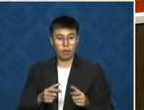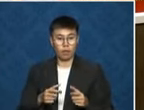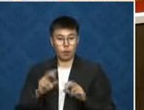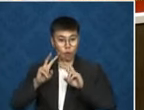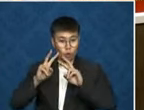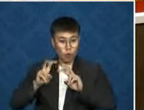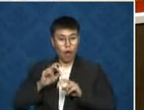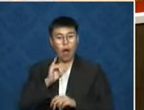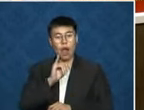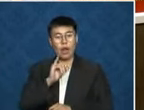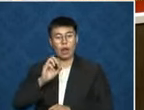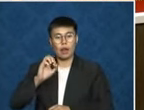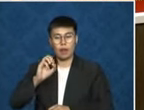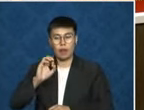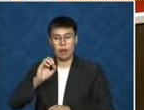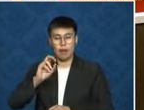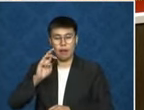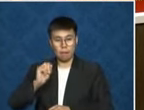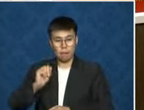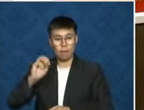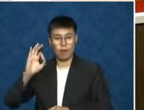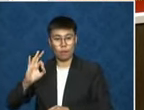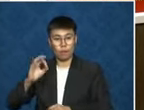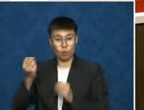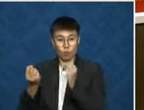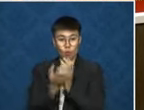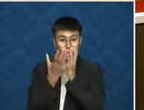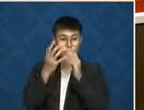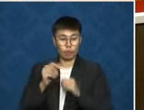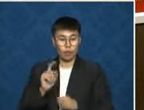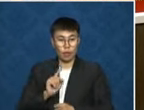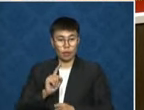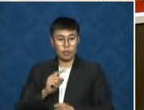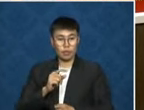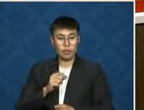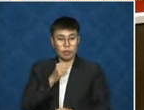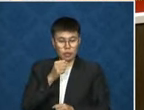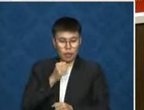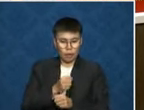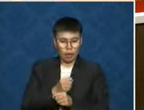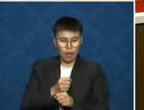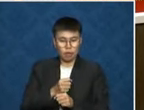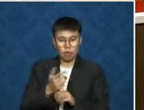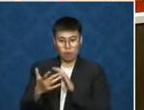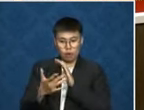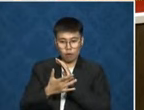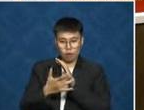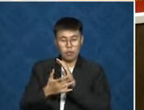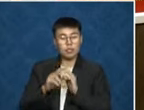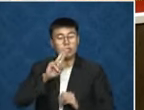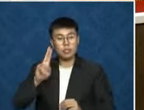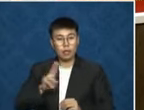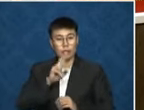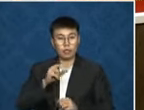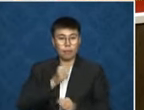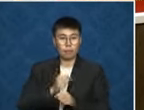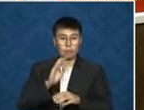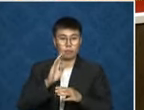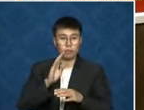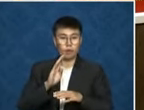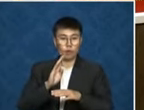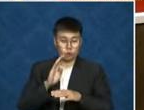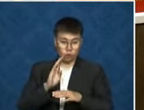ทาง IFF นะครับบ่งชี้ว่าผลกระทบจากการ disrupt จากการนำ AI มาใช้ในภาคธุรกิจของประเทศ